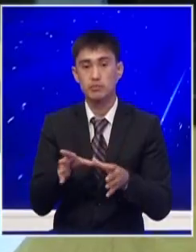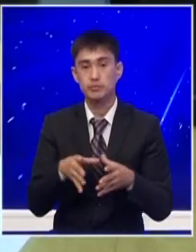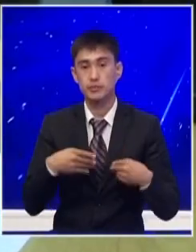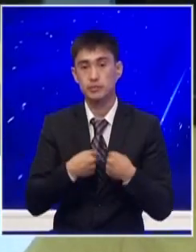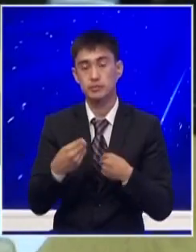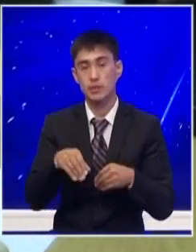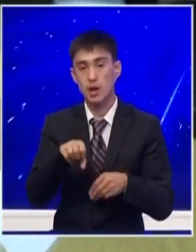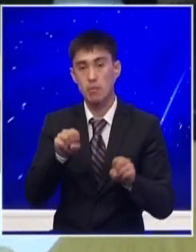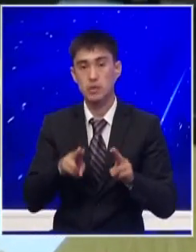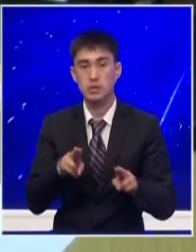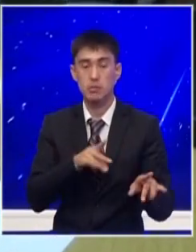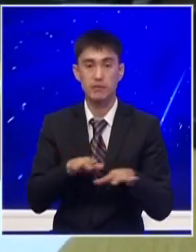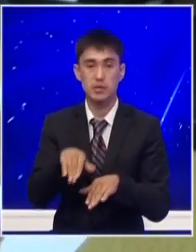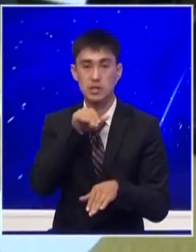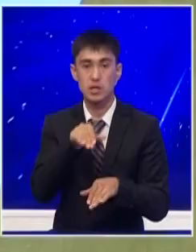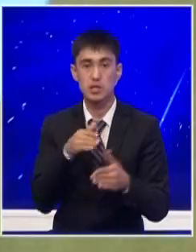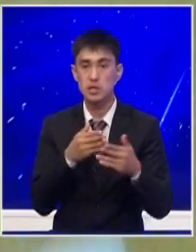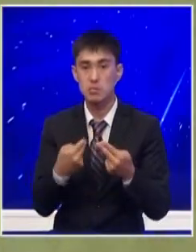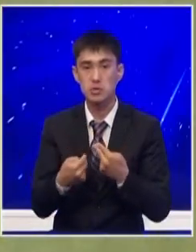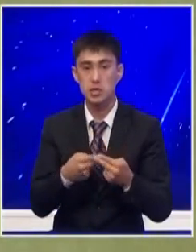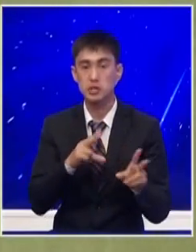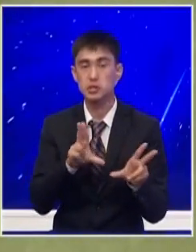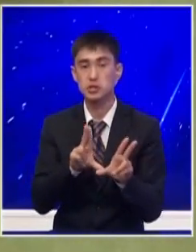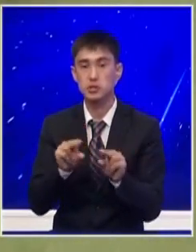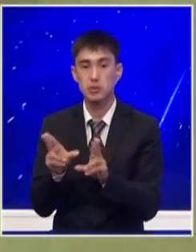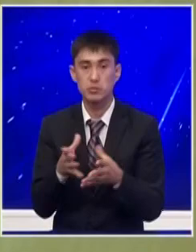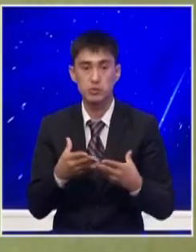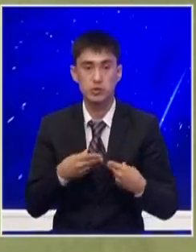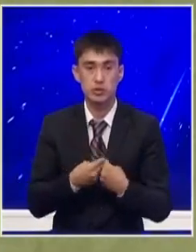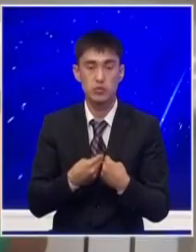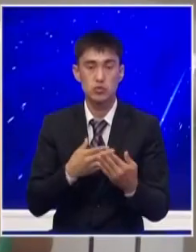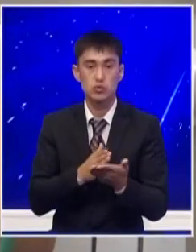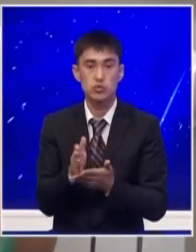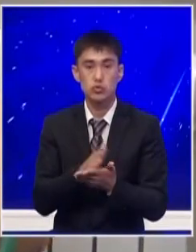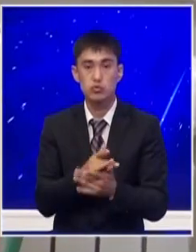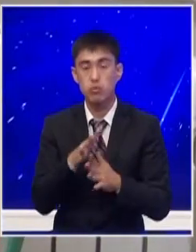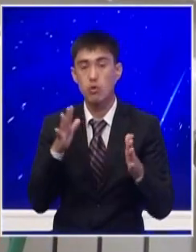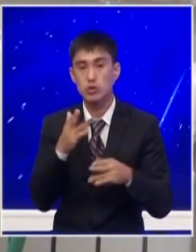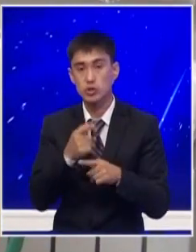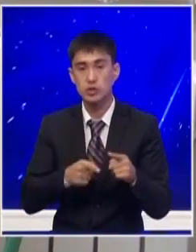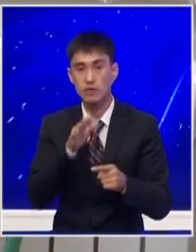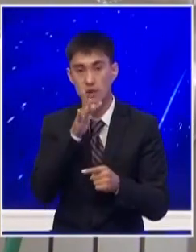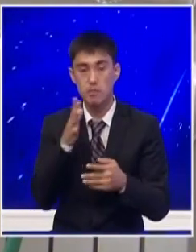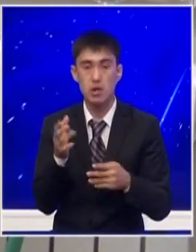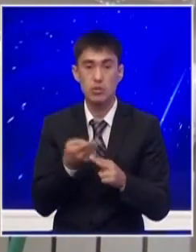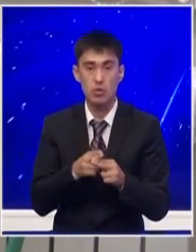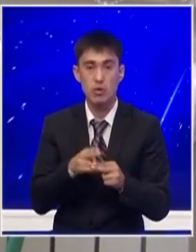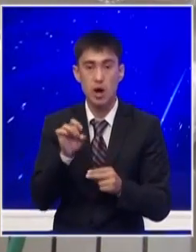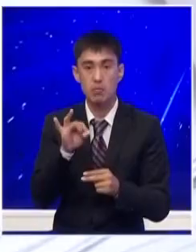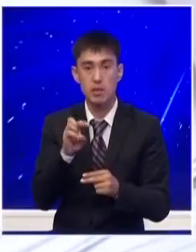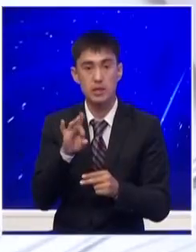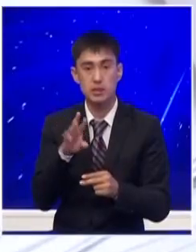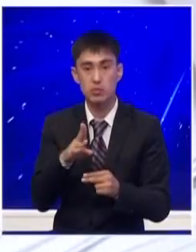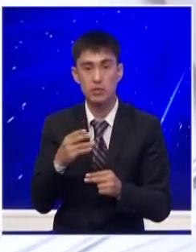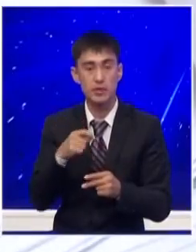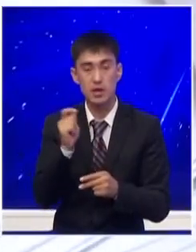опасная профессиональная деятельность не мешает семейному счастью. И хотя служба отнимает большую часть времени, но ни Арман, ни